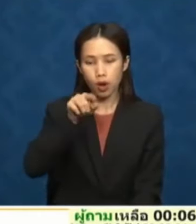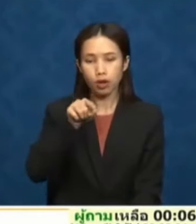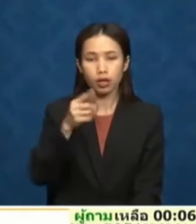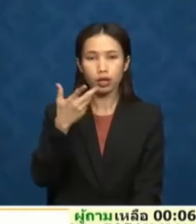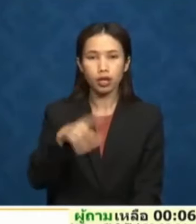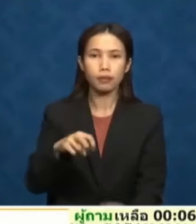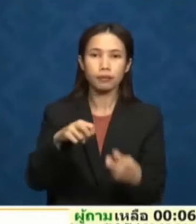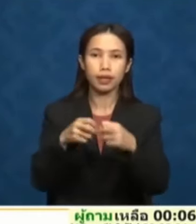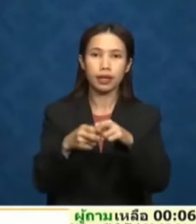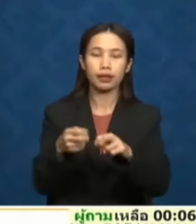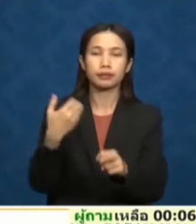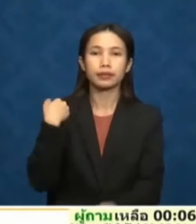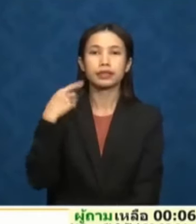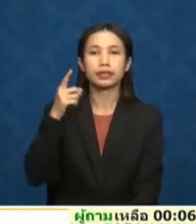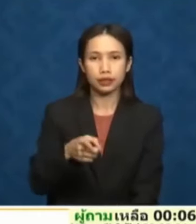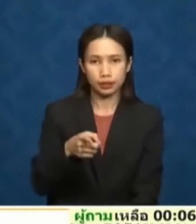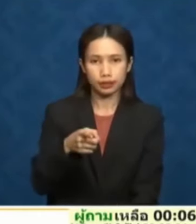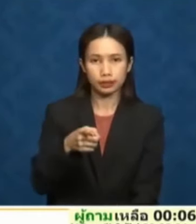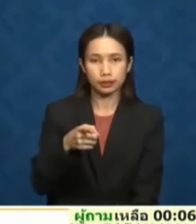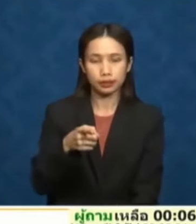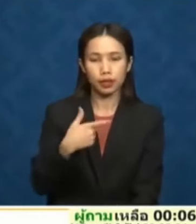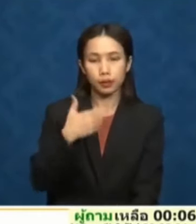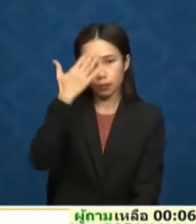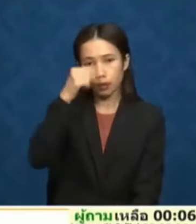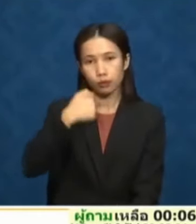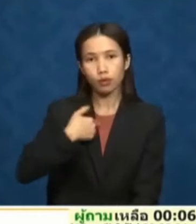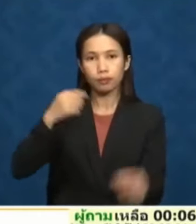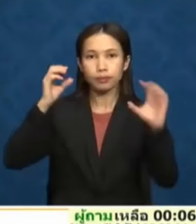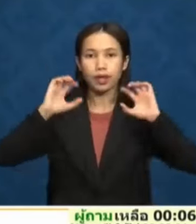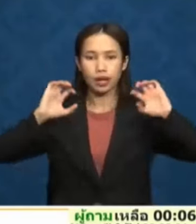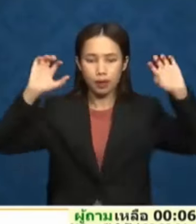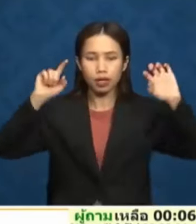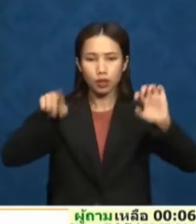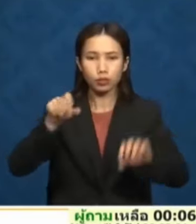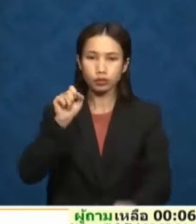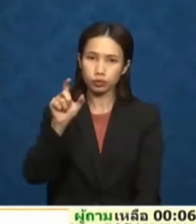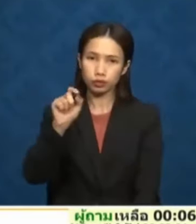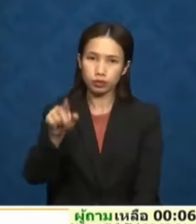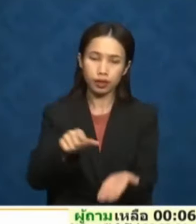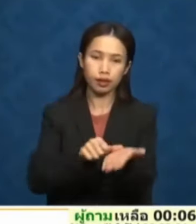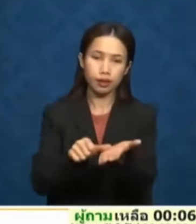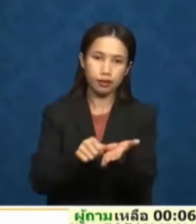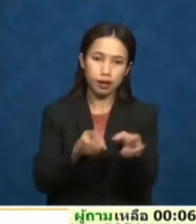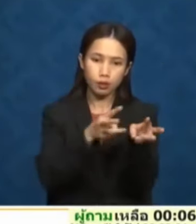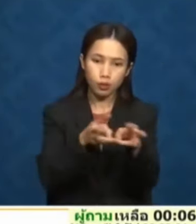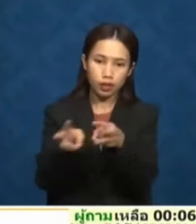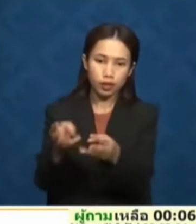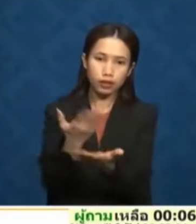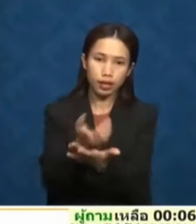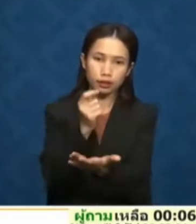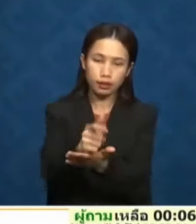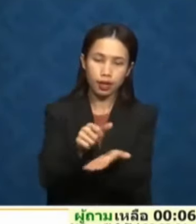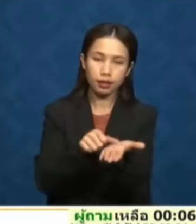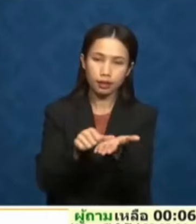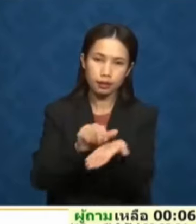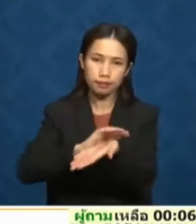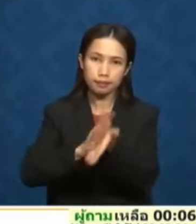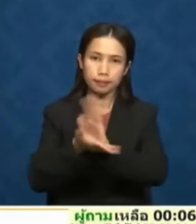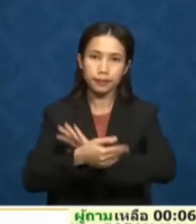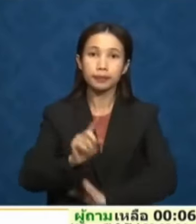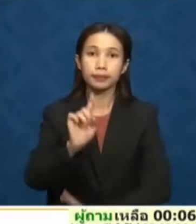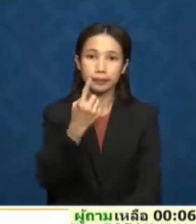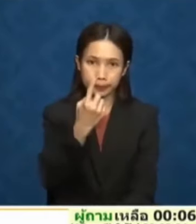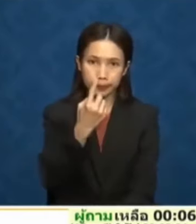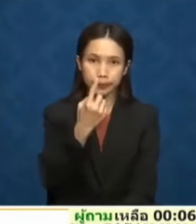ๆพอผมมาเป็นรัฐบาลต้องต้องรีบแก้ตรงนี้นะครับต้องปรับวิธีการจ่ายต้องปรับวิธีการ